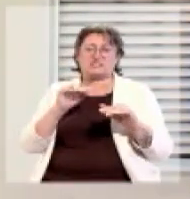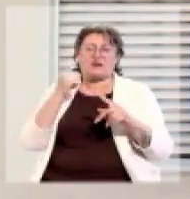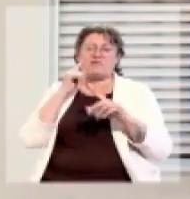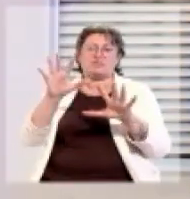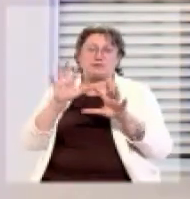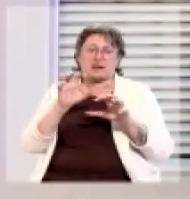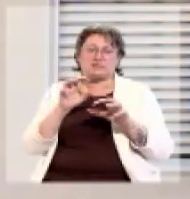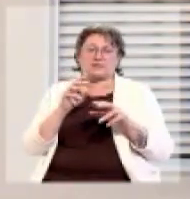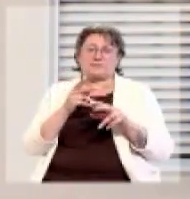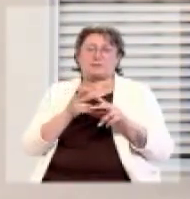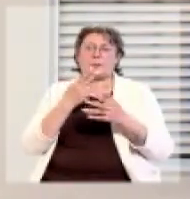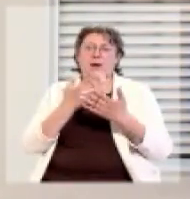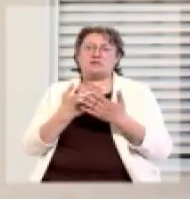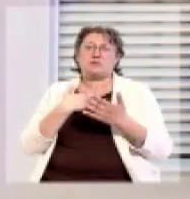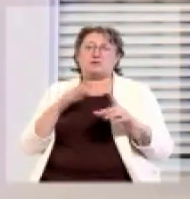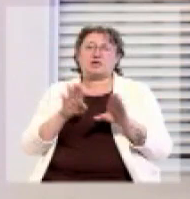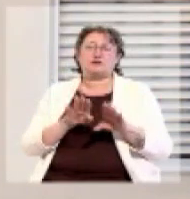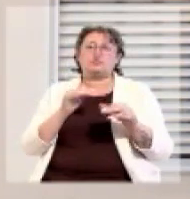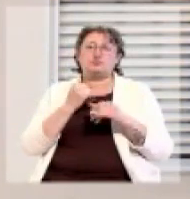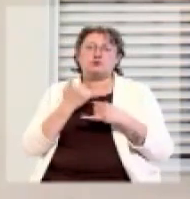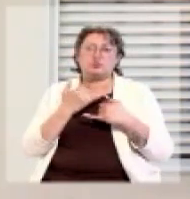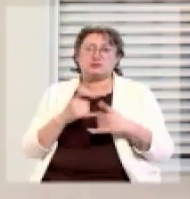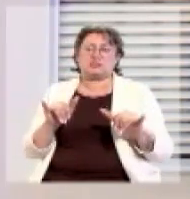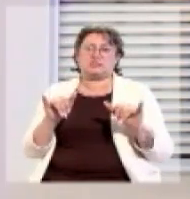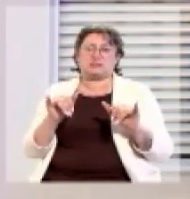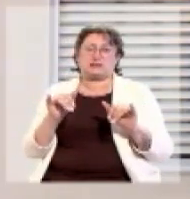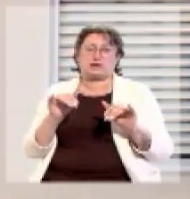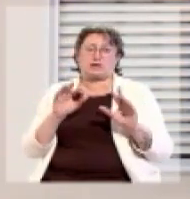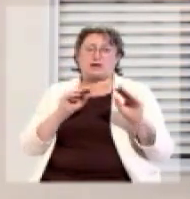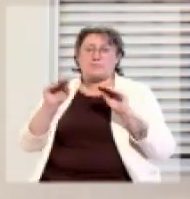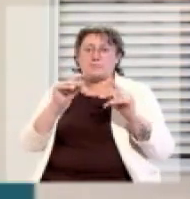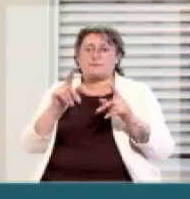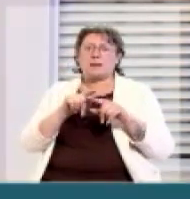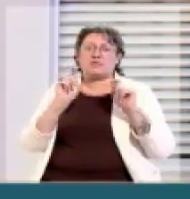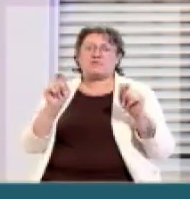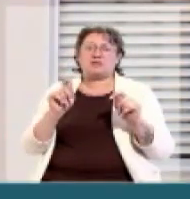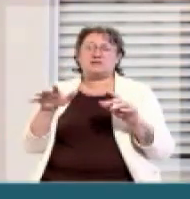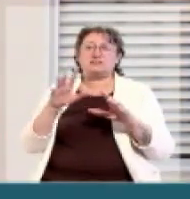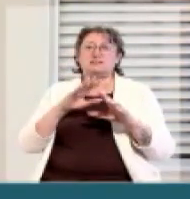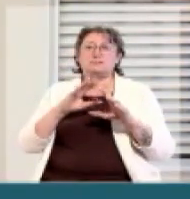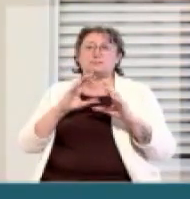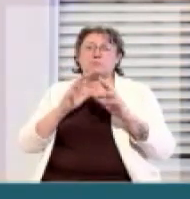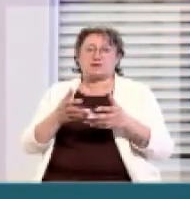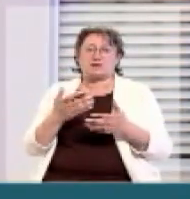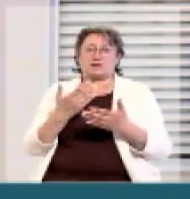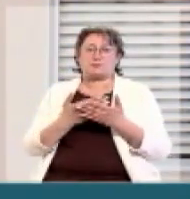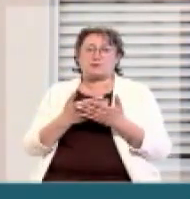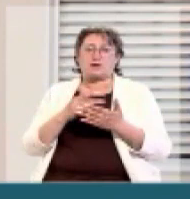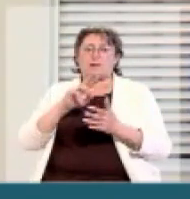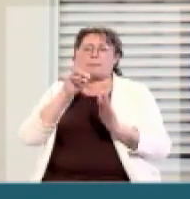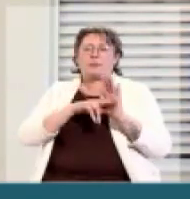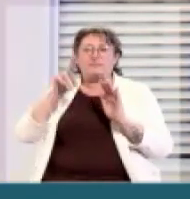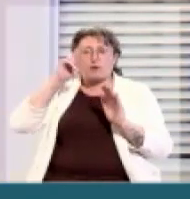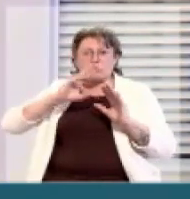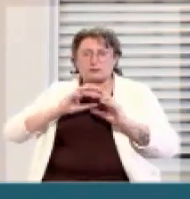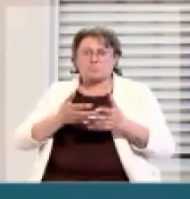восприятия, которая показывает нам такие чудесные композиции, которые открывают целые миры. Это, например, подводный